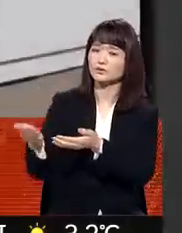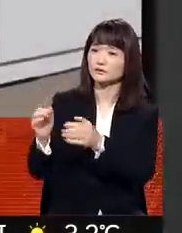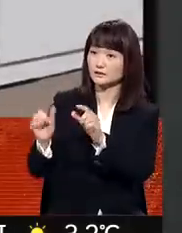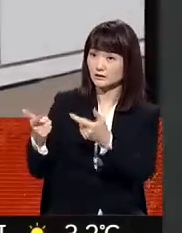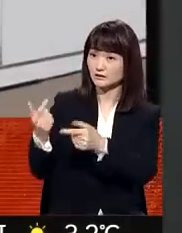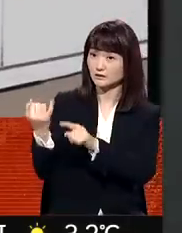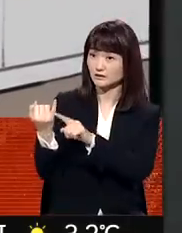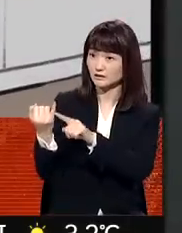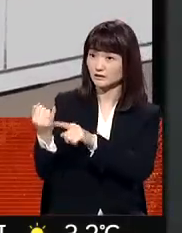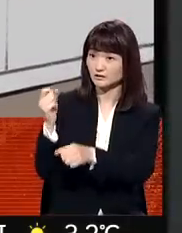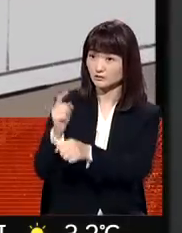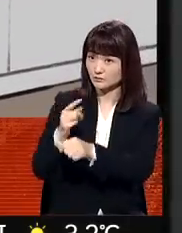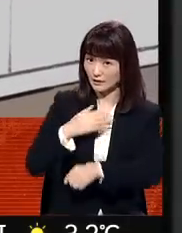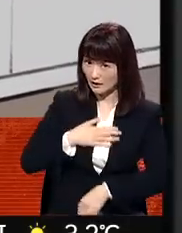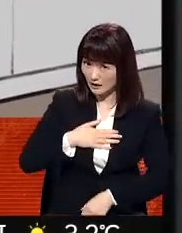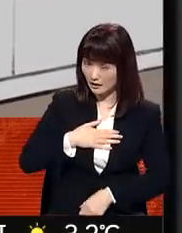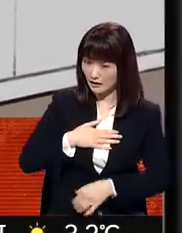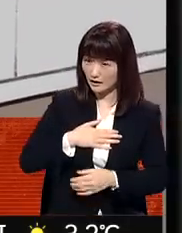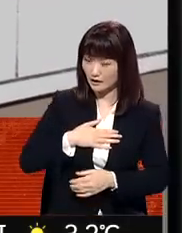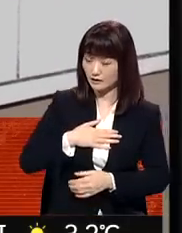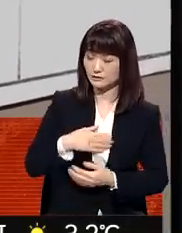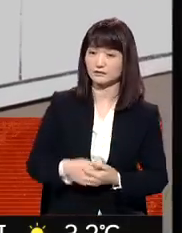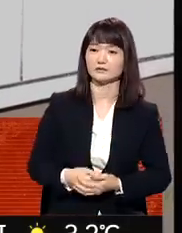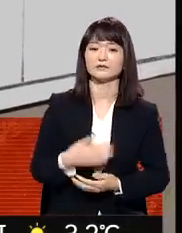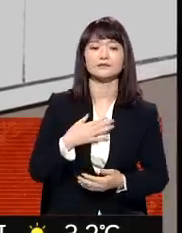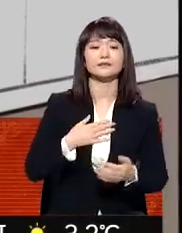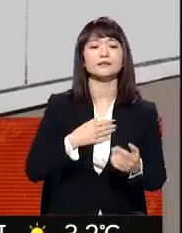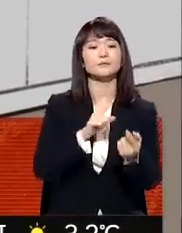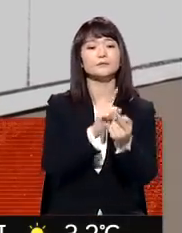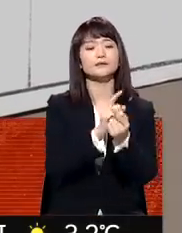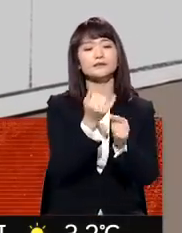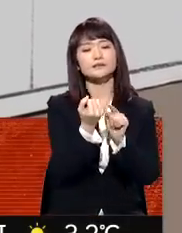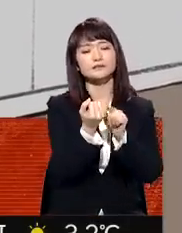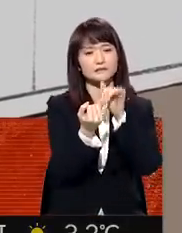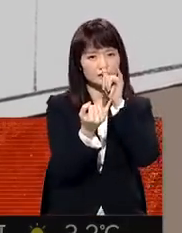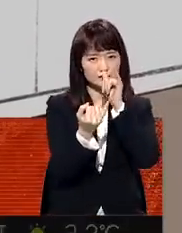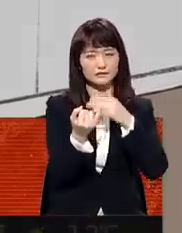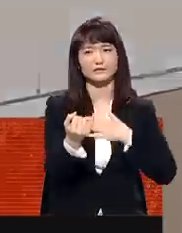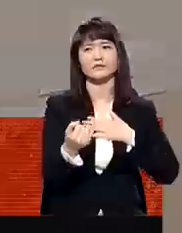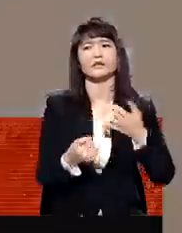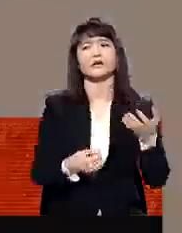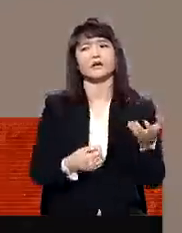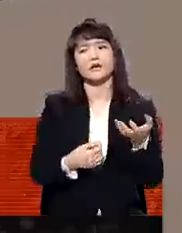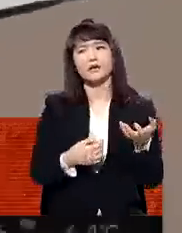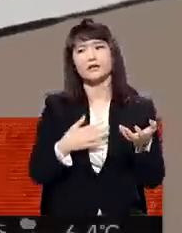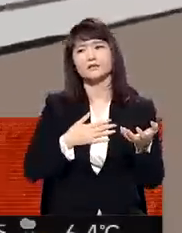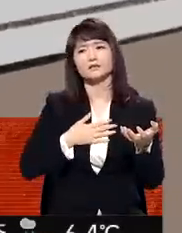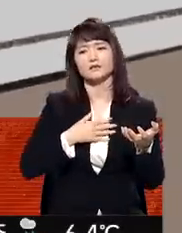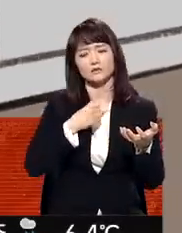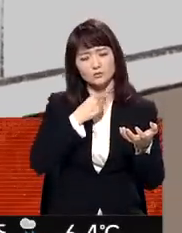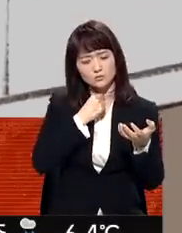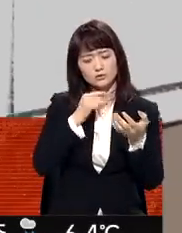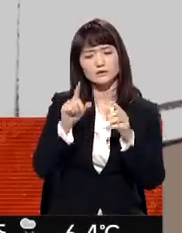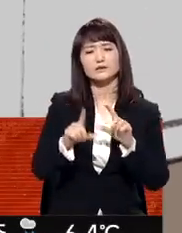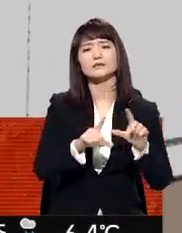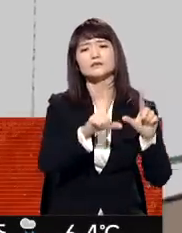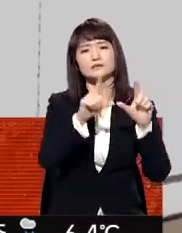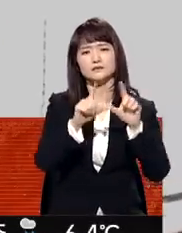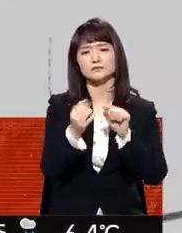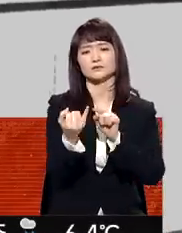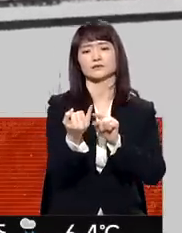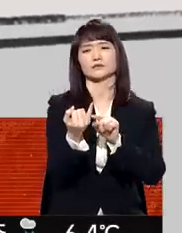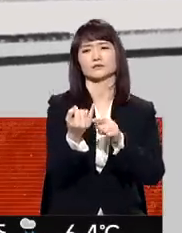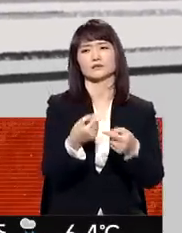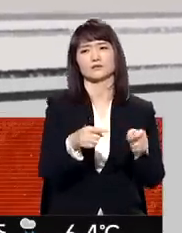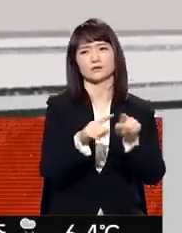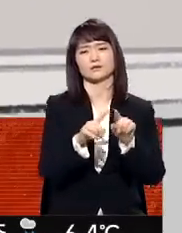당신 이미 알고 있지 전화해 가지고 내가 만난 여자가 좀 됐는데 내가 아프고 보니까 내 원하는 삶을 살기 때문에 그 여자랑 같이